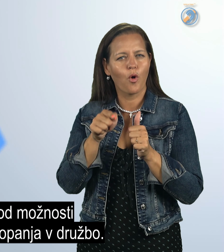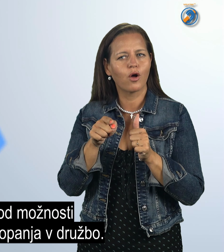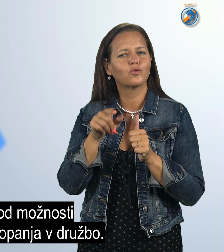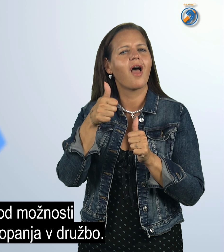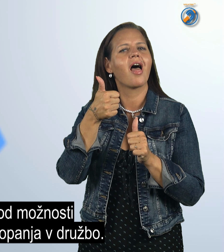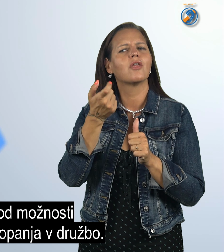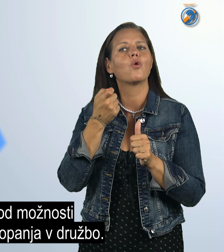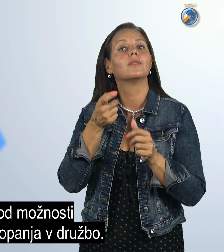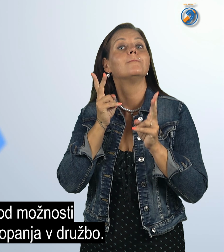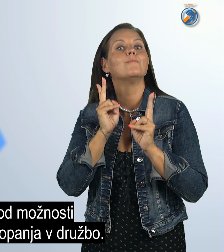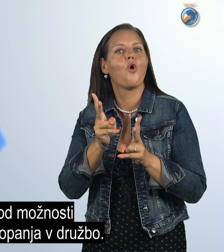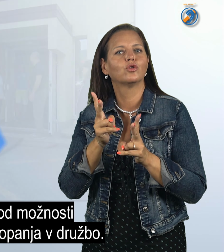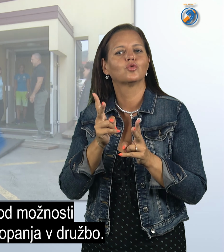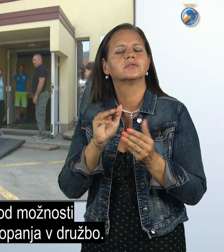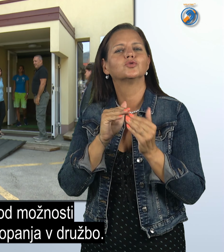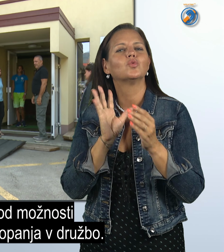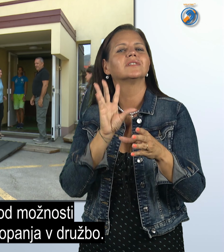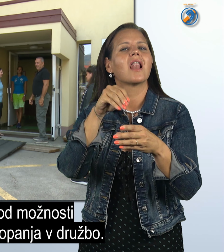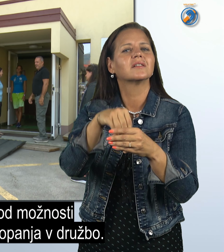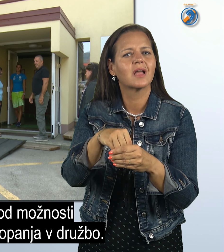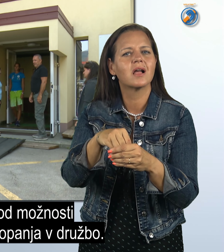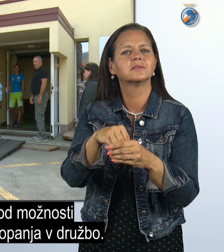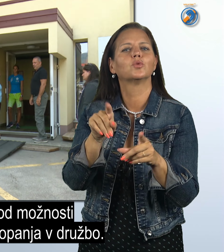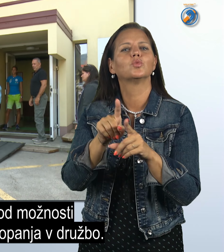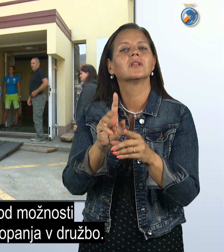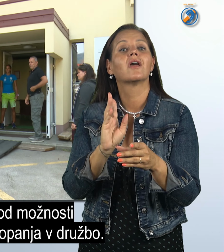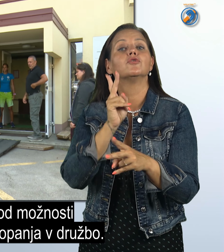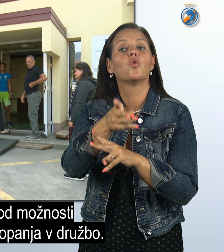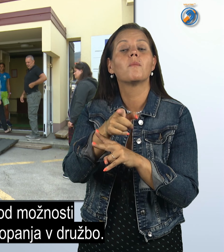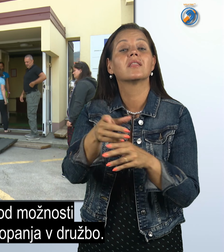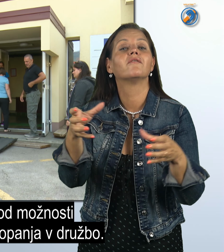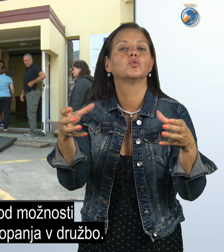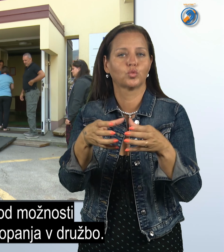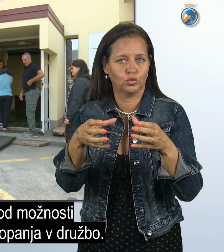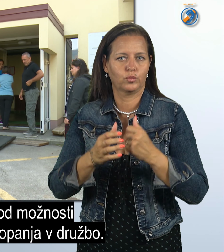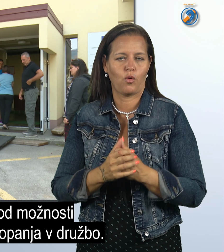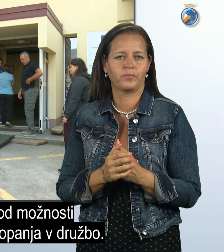Šport je ena od možnosti socializacije in vstopanja v družbo.